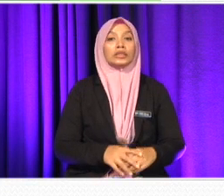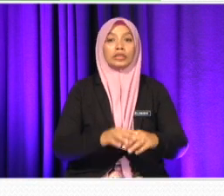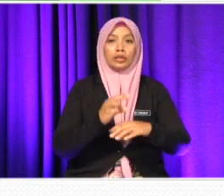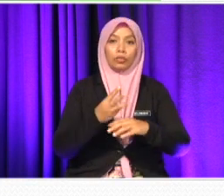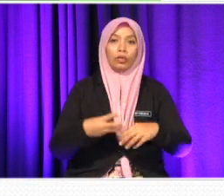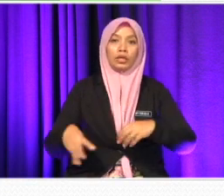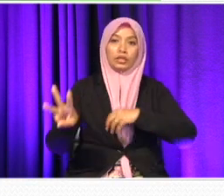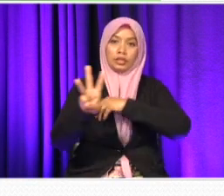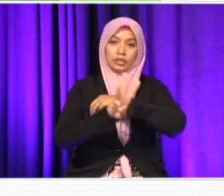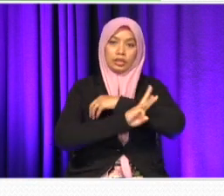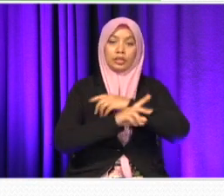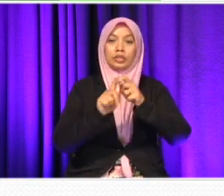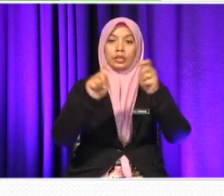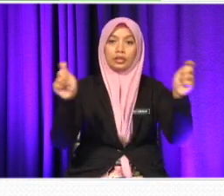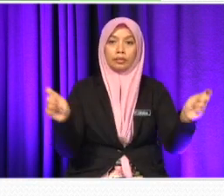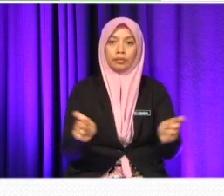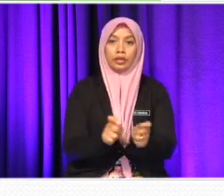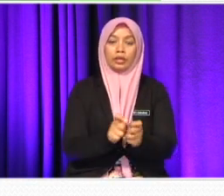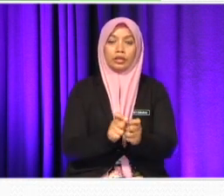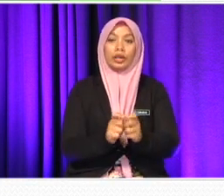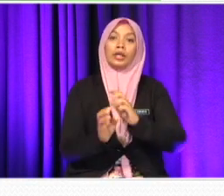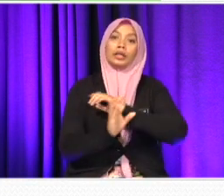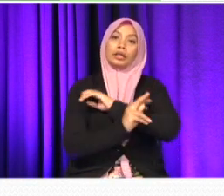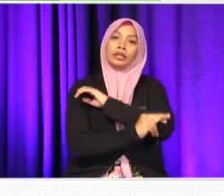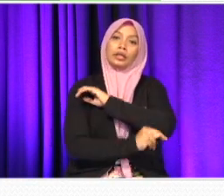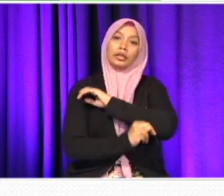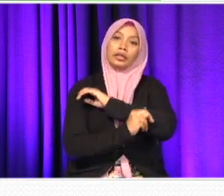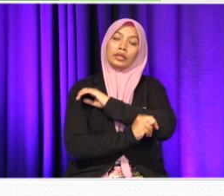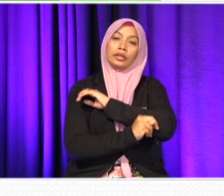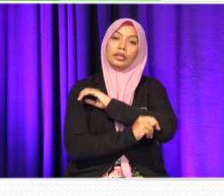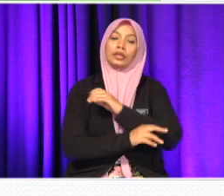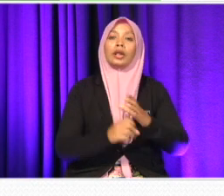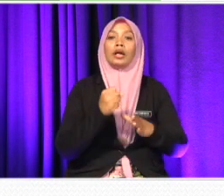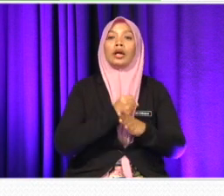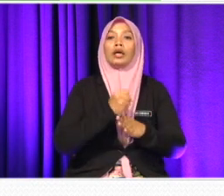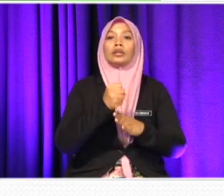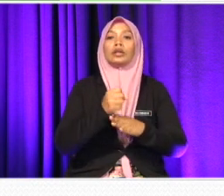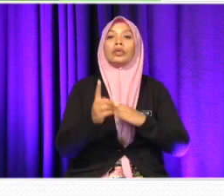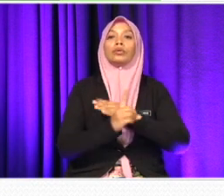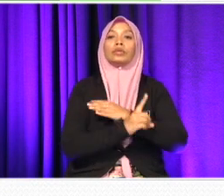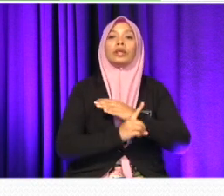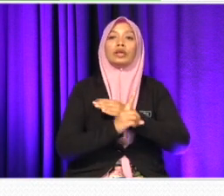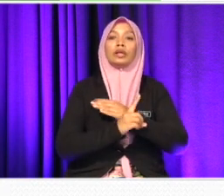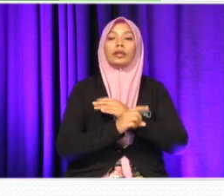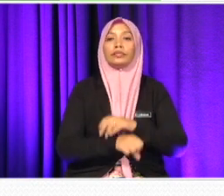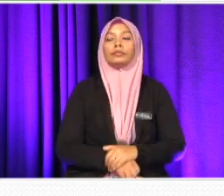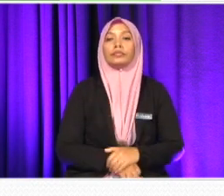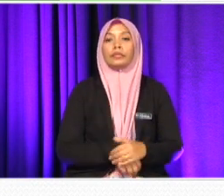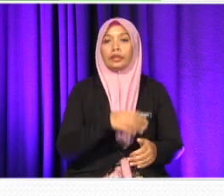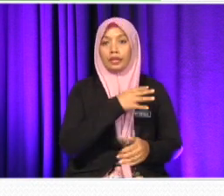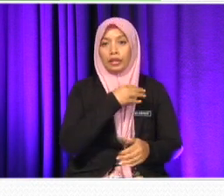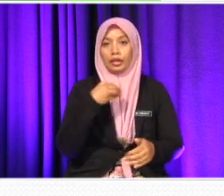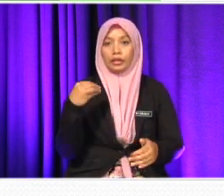Ataupun mungkin daerah ataupun Negeri Ataupun mungkin kalau peringkat negara sampai peringkat Asean